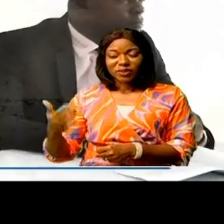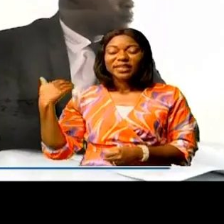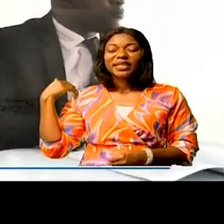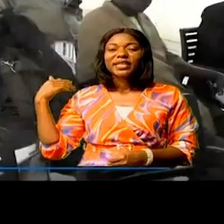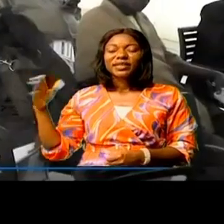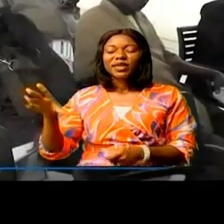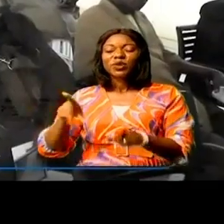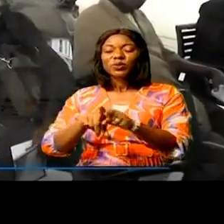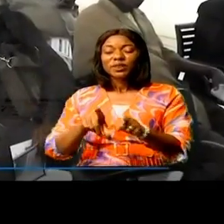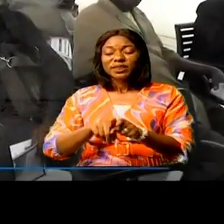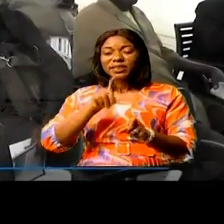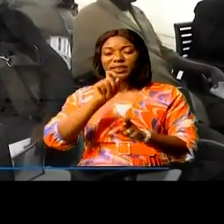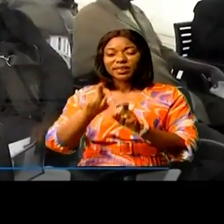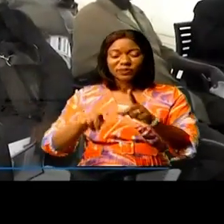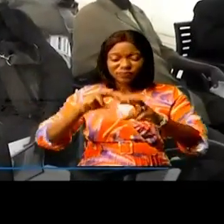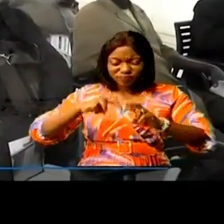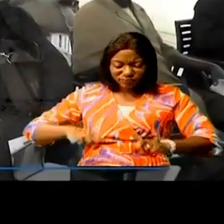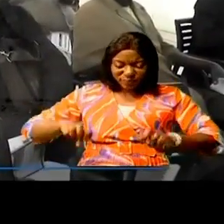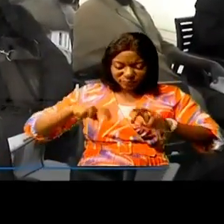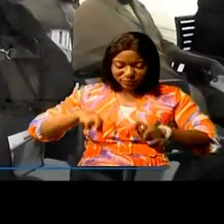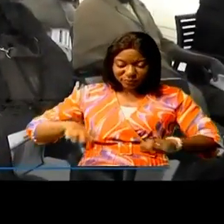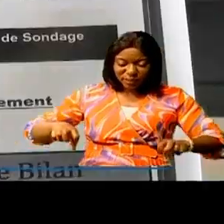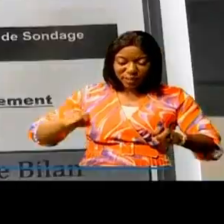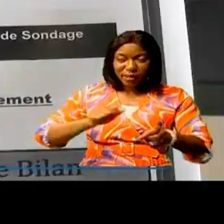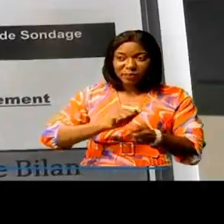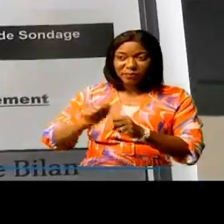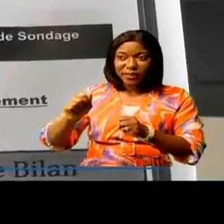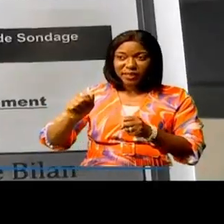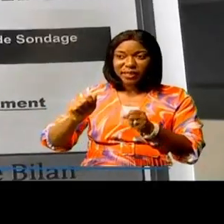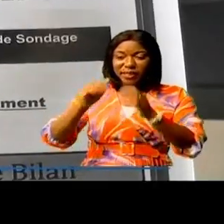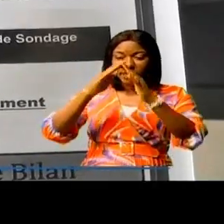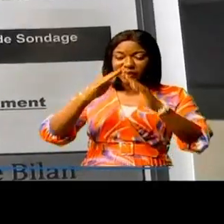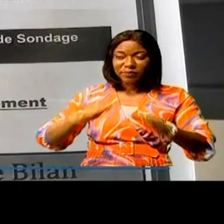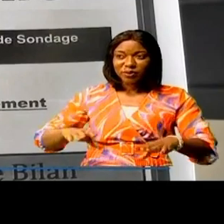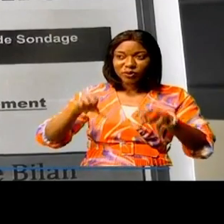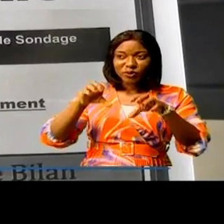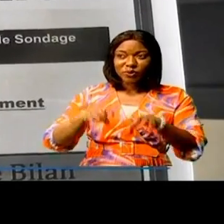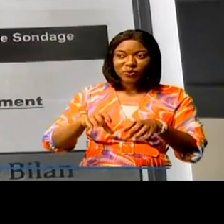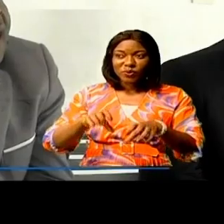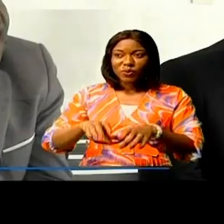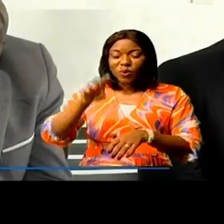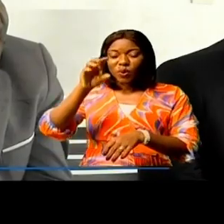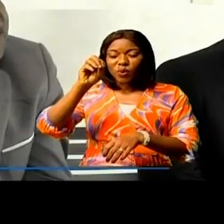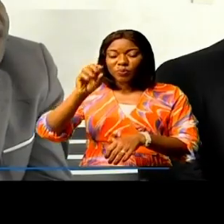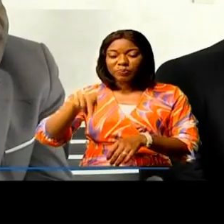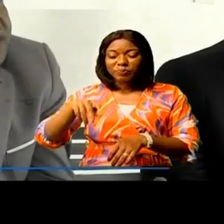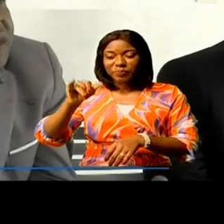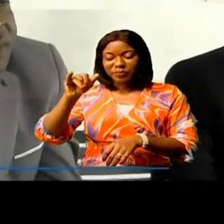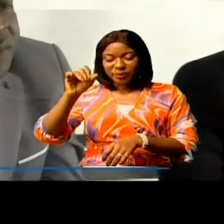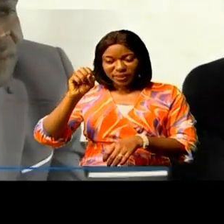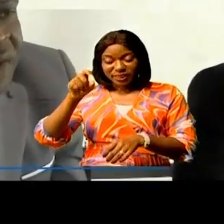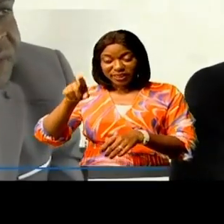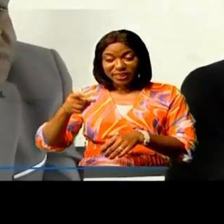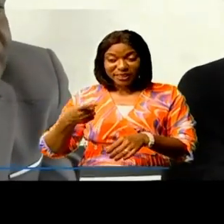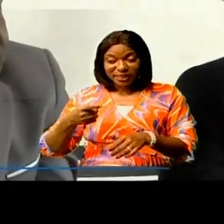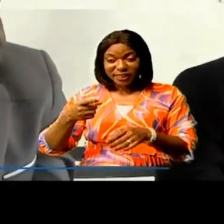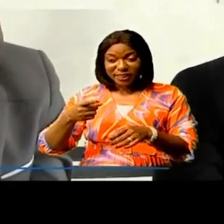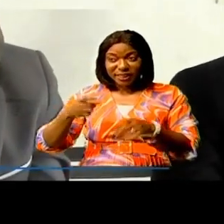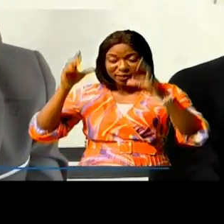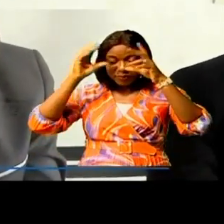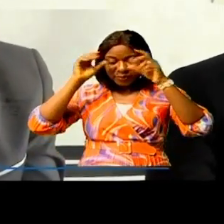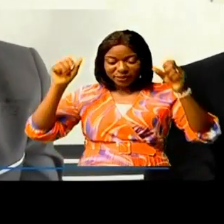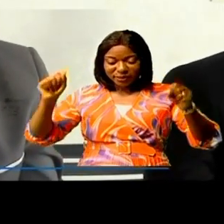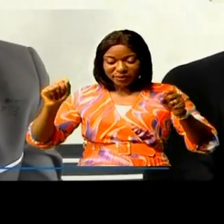était au centre de l'enquête réalisée par la maison des sondages Congo Opinion, que dirige le président Jacques Achikou.